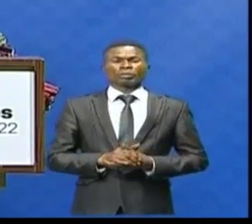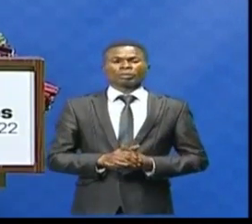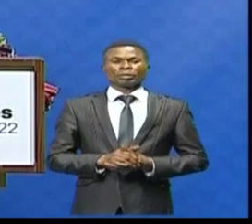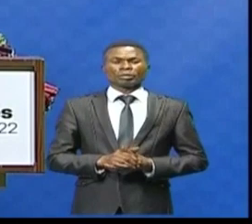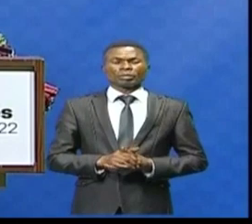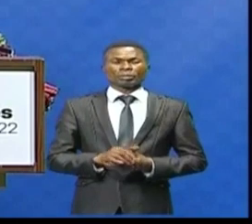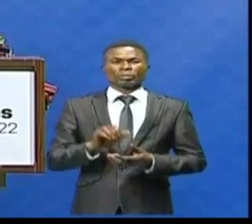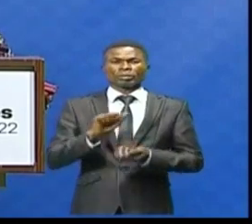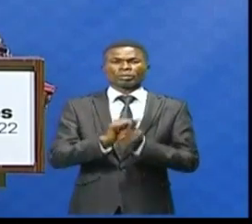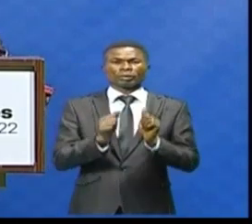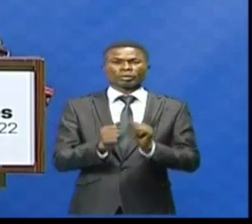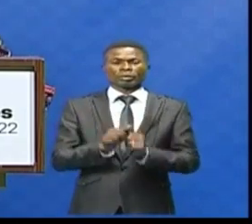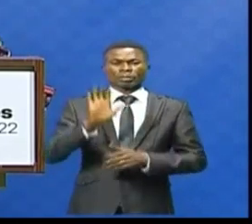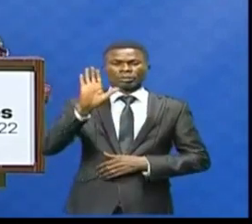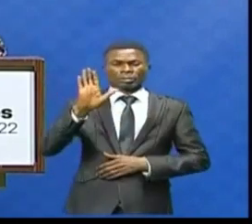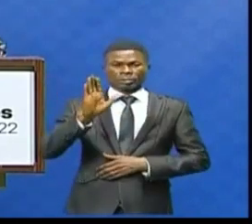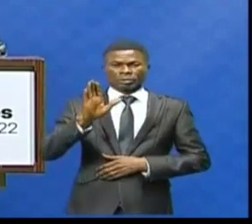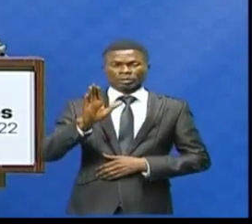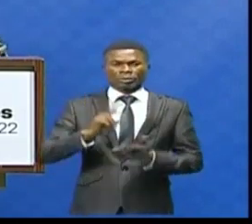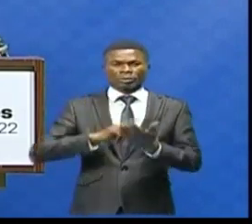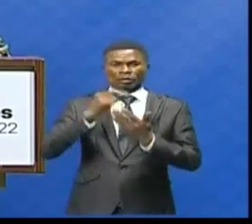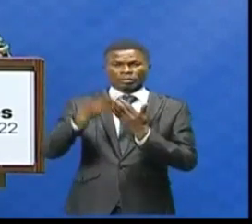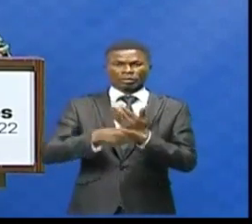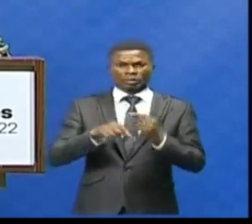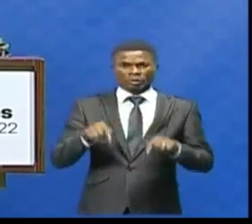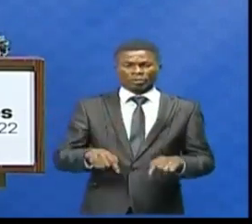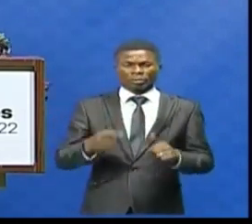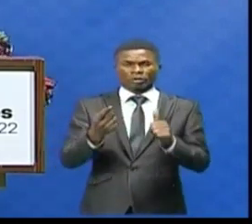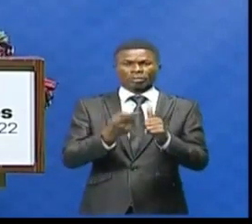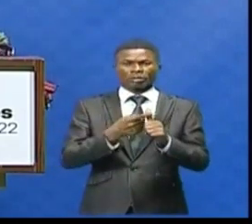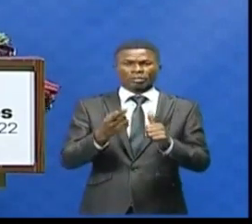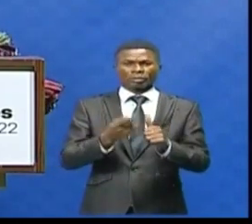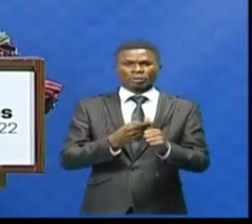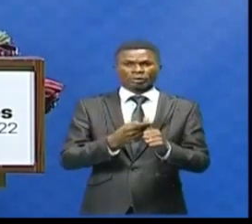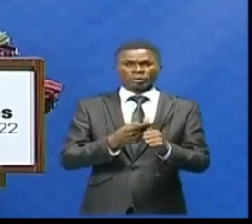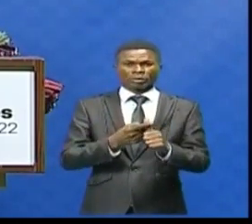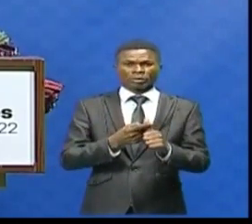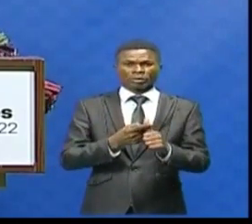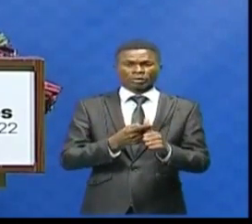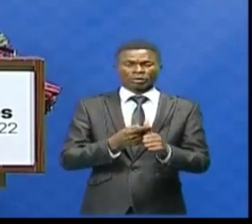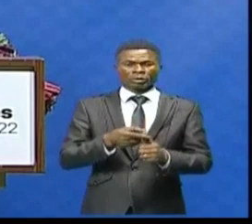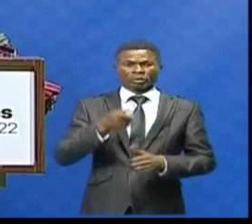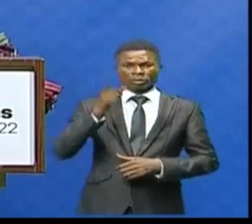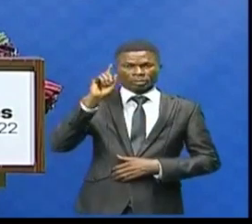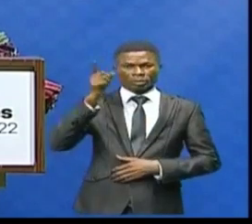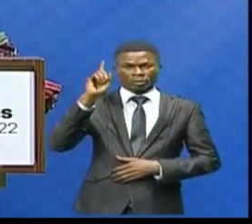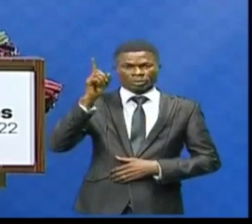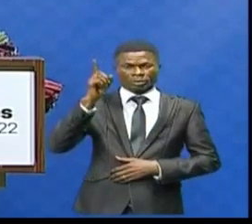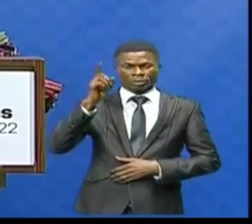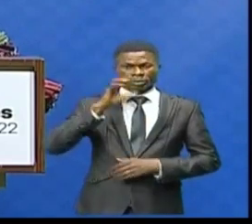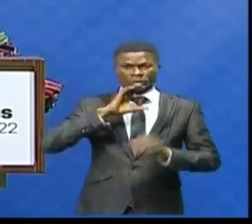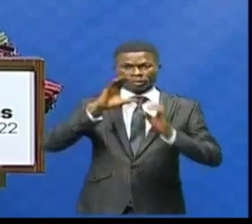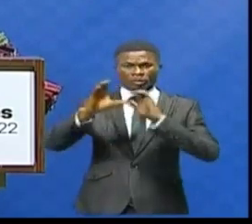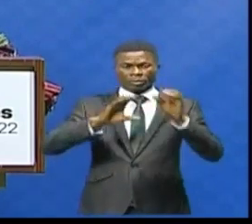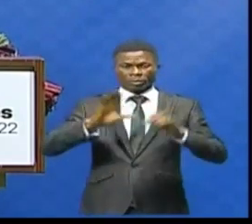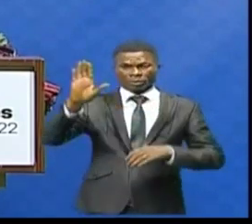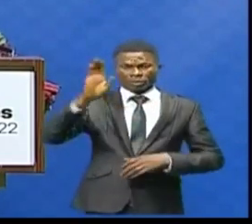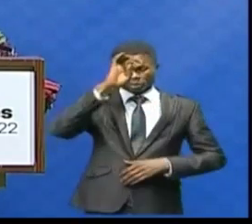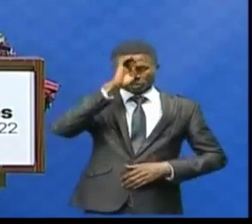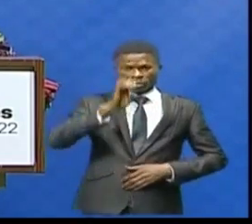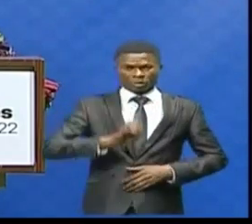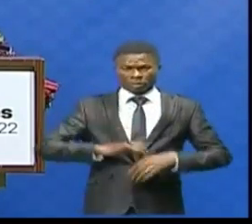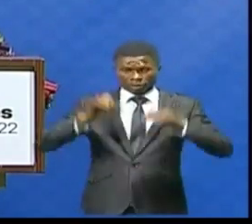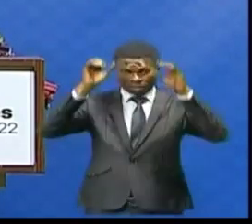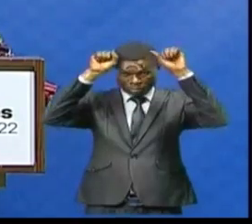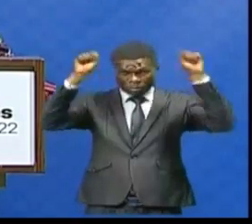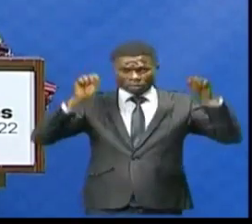5 points étaient inscrits à l'ordre du jour à savoir à communication de Son Excellence Monsieur le